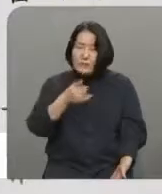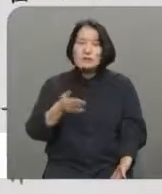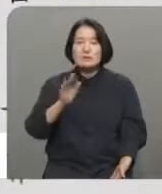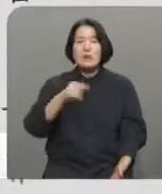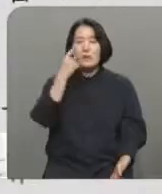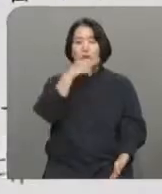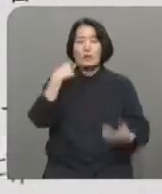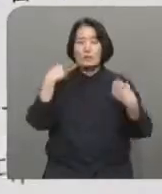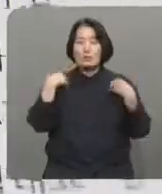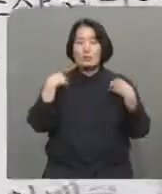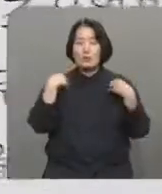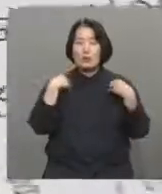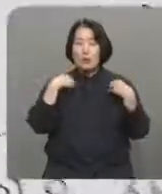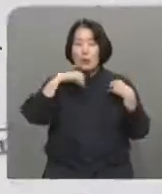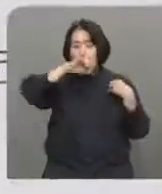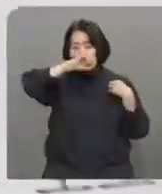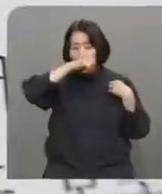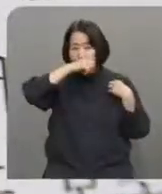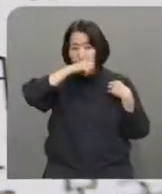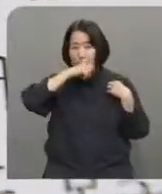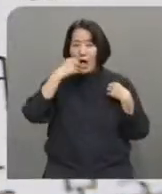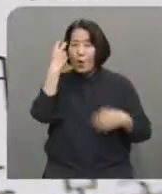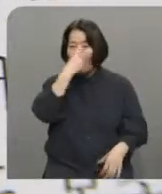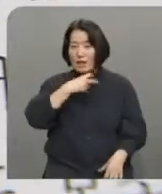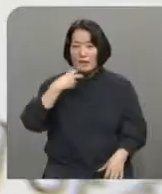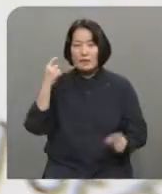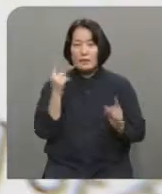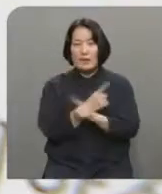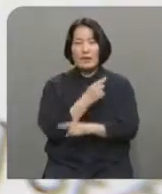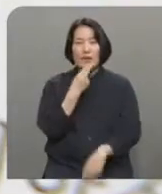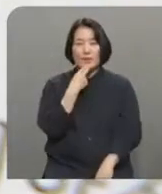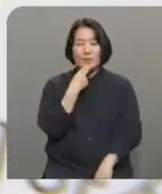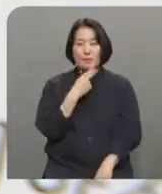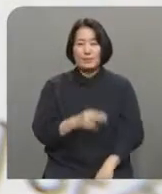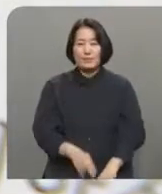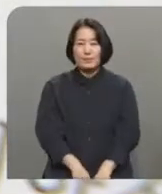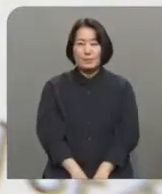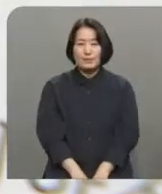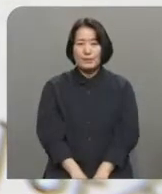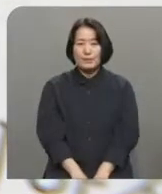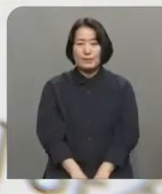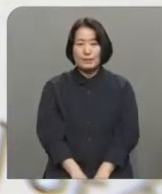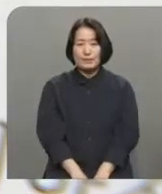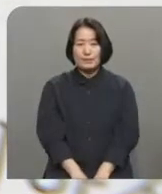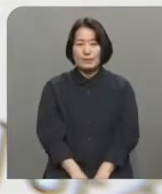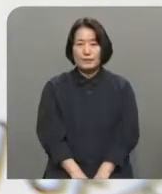양구군의 보조금 관리는 크게 개선되지 않았습니다. KBS 뉴스 박상윤입니다.